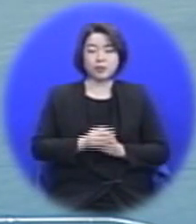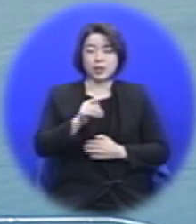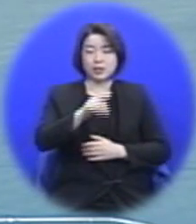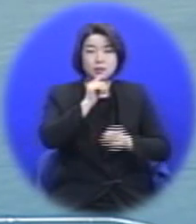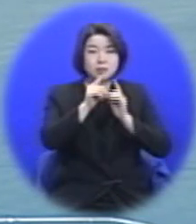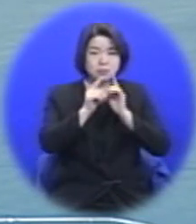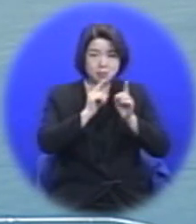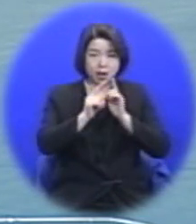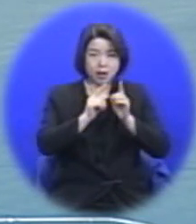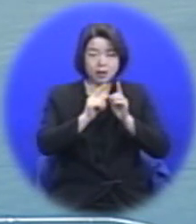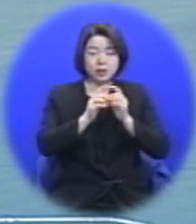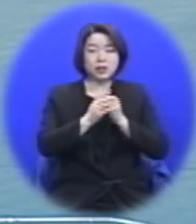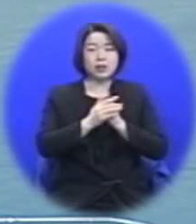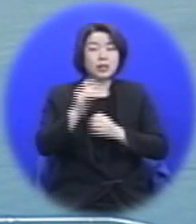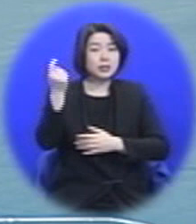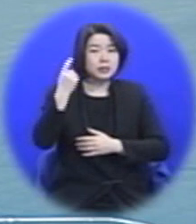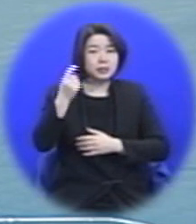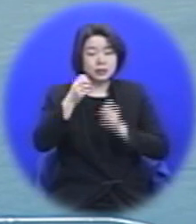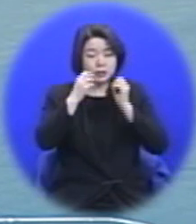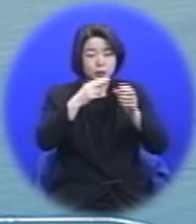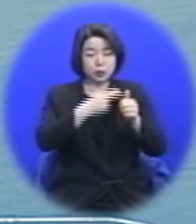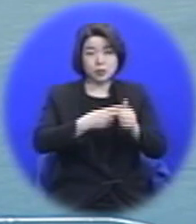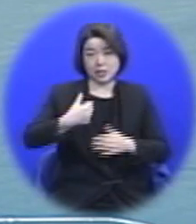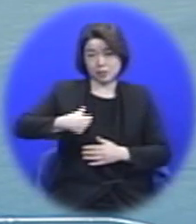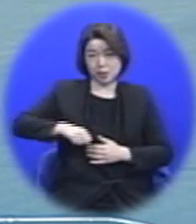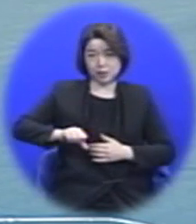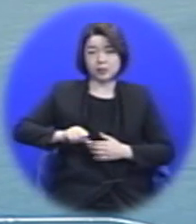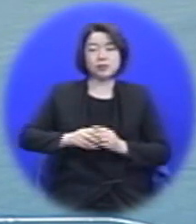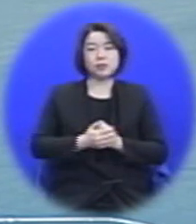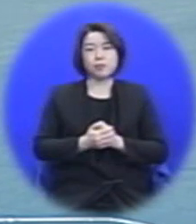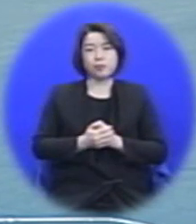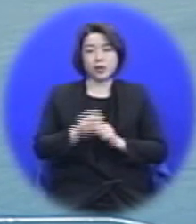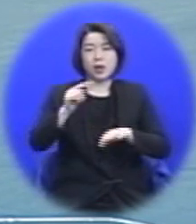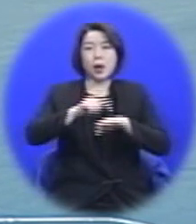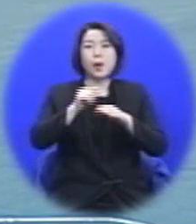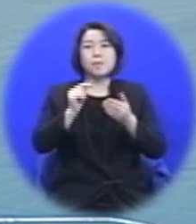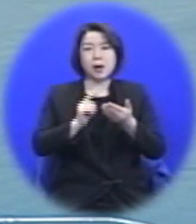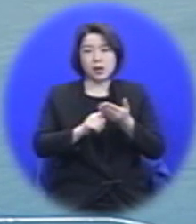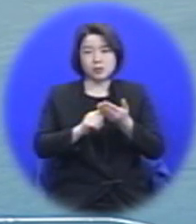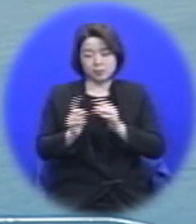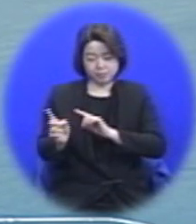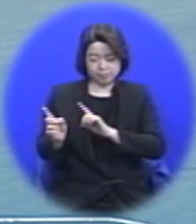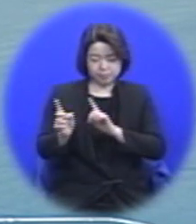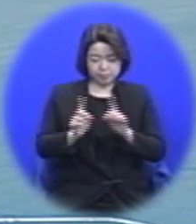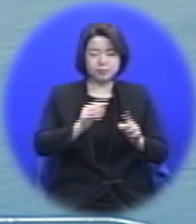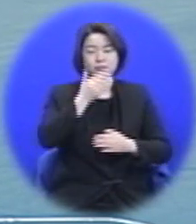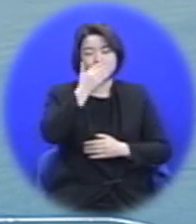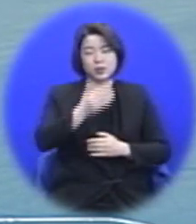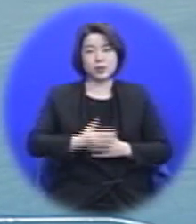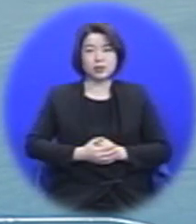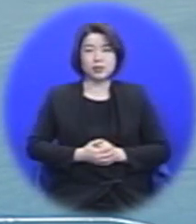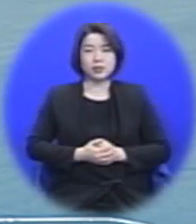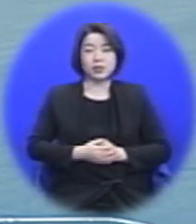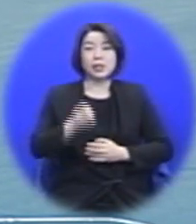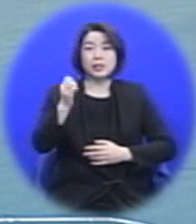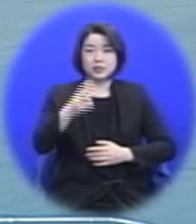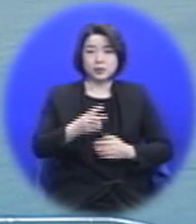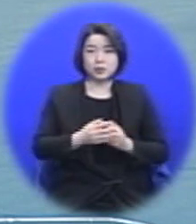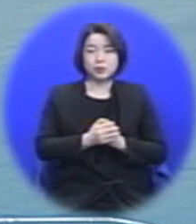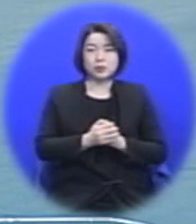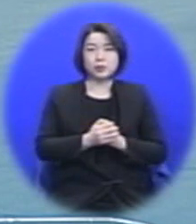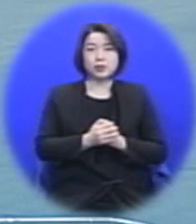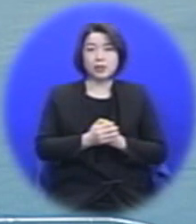말을 들은 그 선교사의 아들이 마음의 회복을 얻었습니다. 그리고